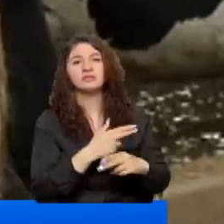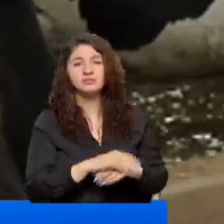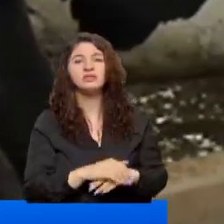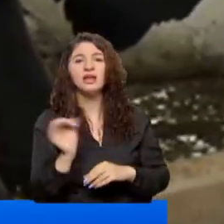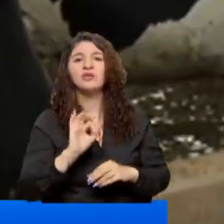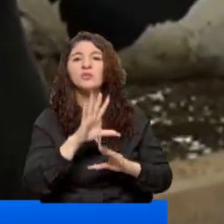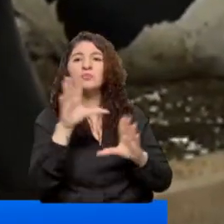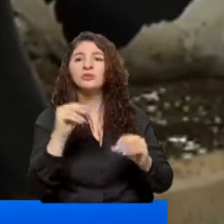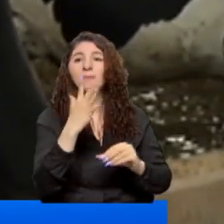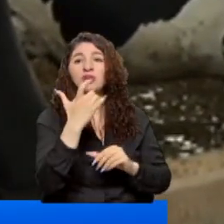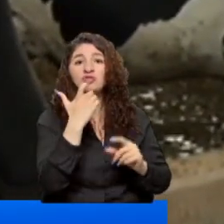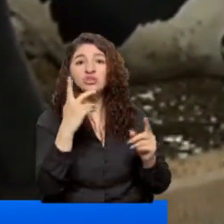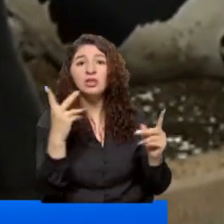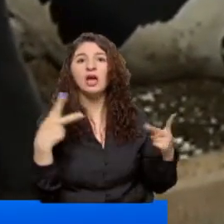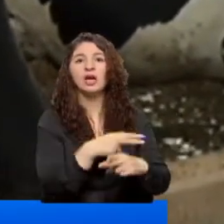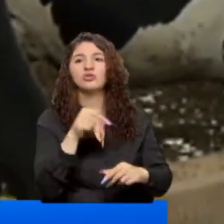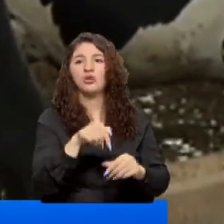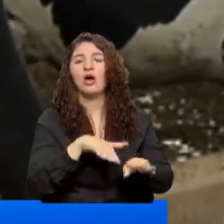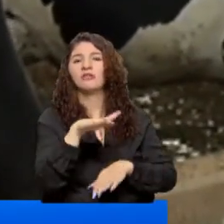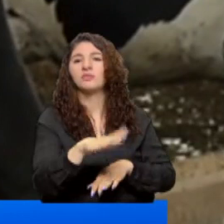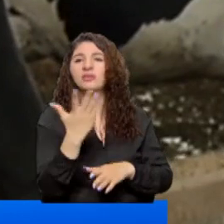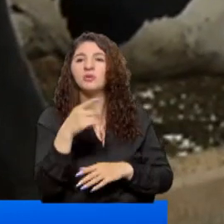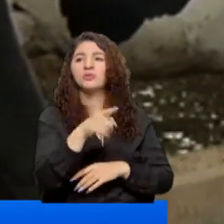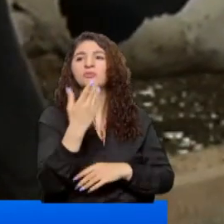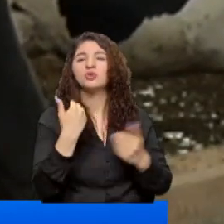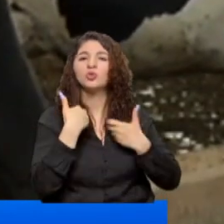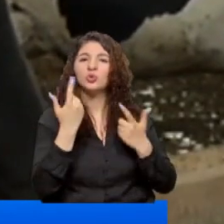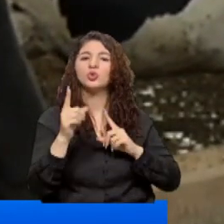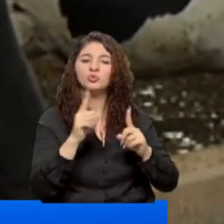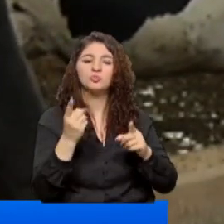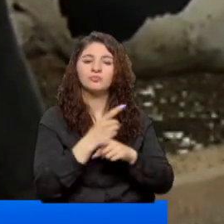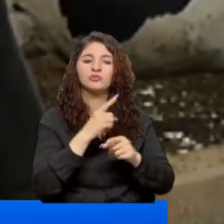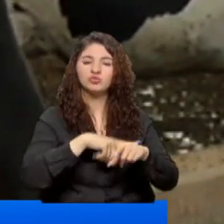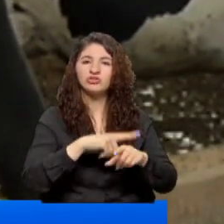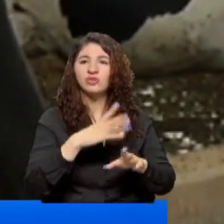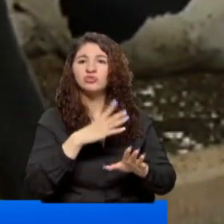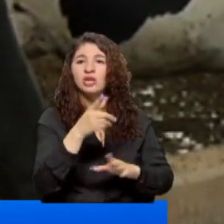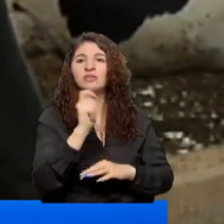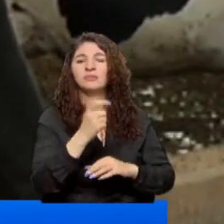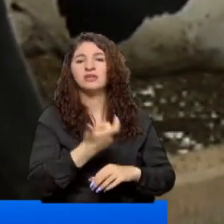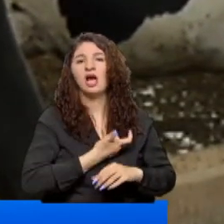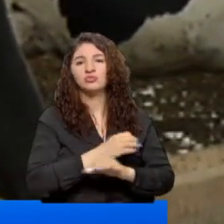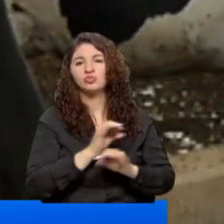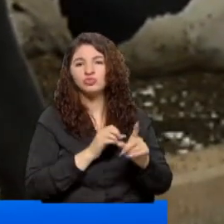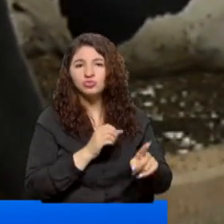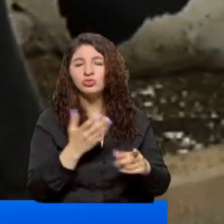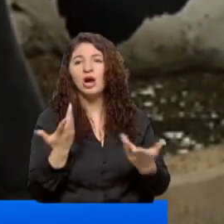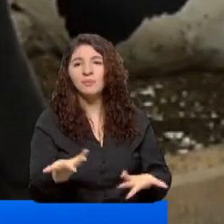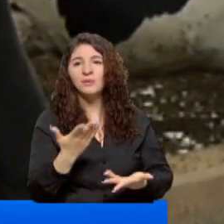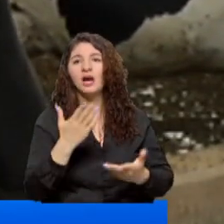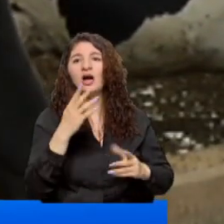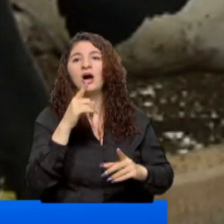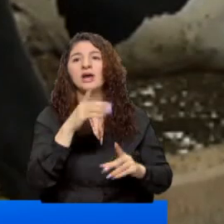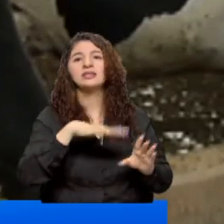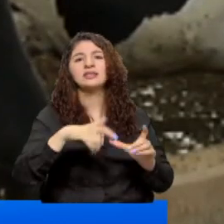kesildi bütün de beş yıllığına kesildi Şu aşamada Tabi ki bunun hukuki süreci var vesaire Çünkü yaptıkları kanun suzama